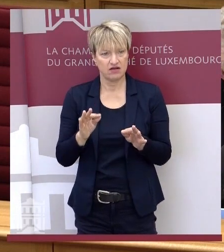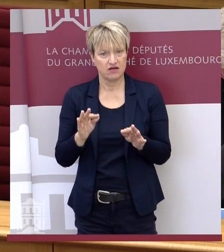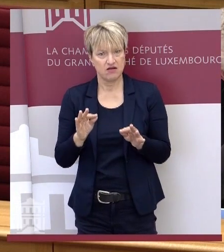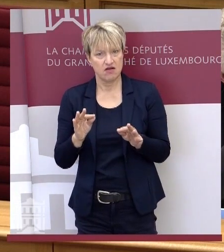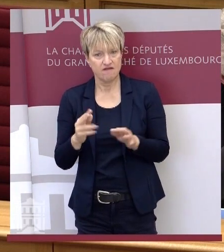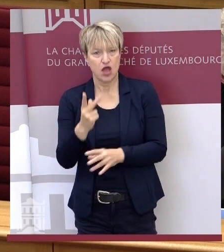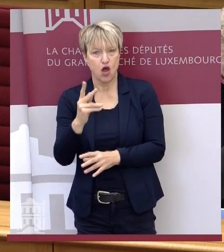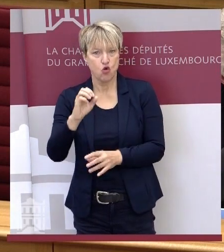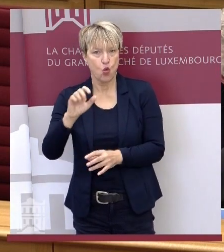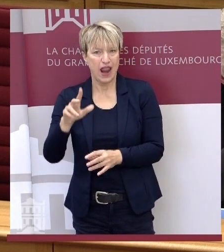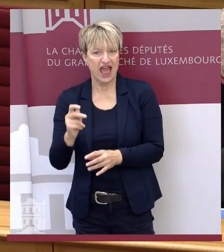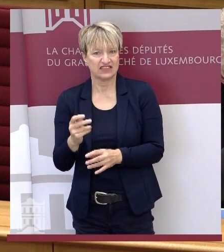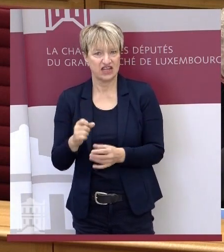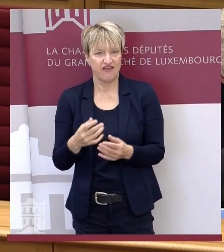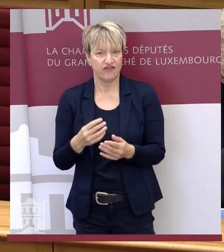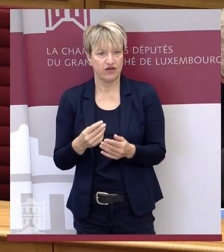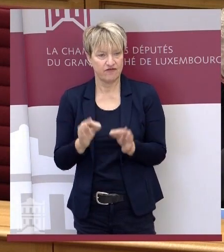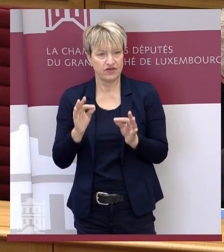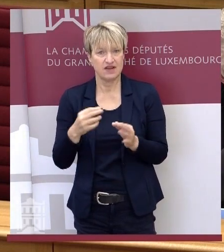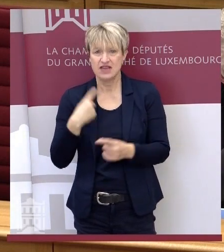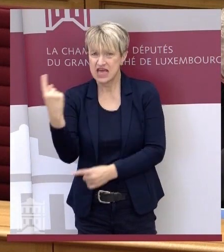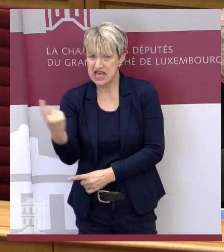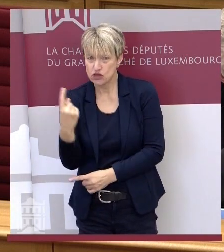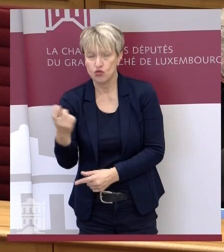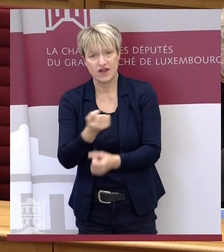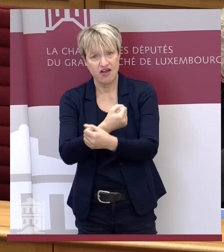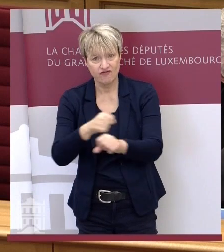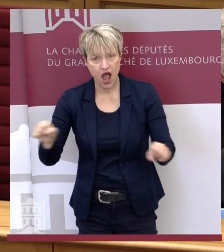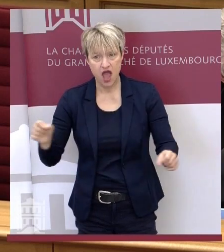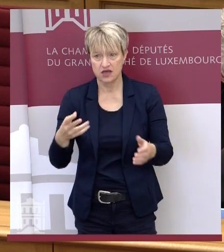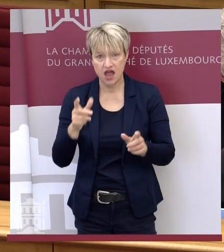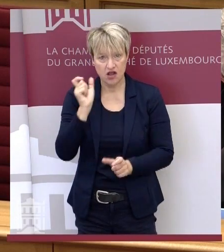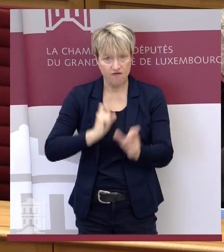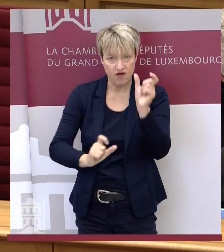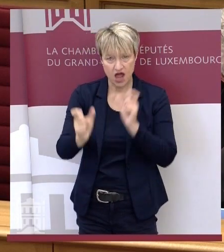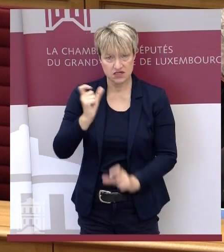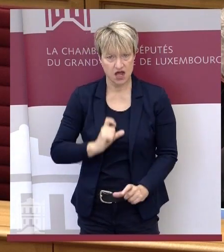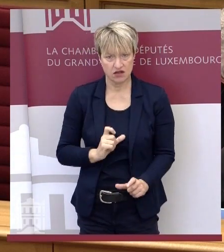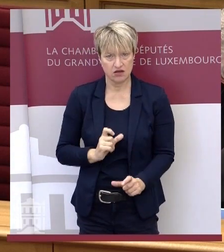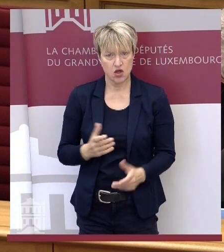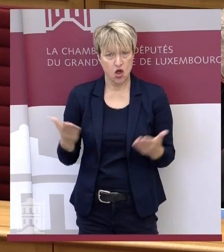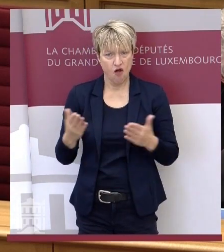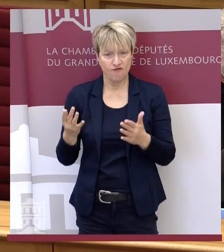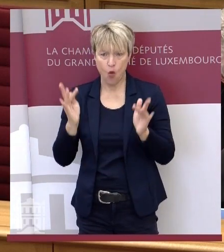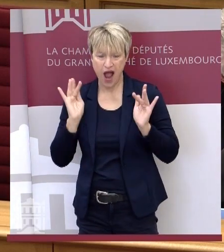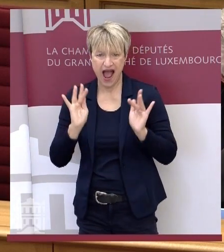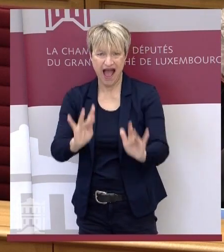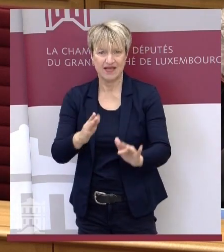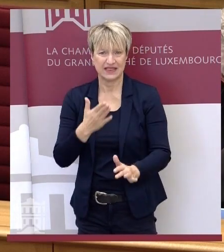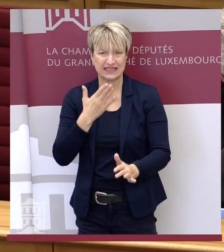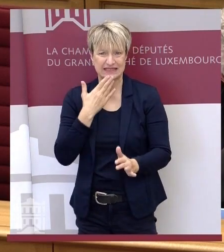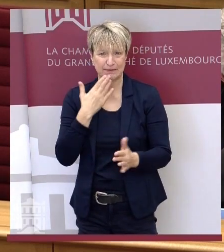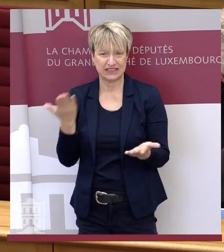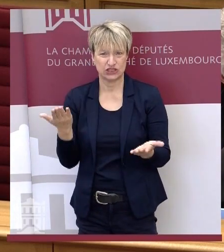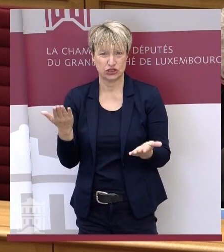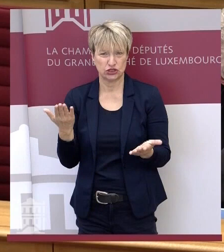welchen politischen Lehrer sind die antisemitischen Organisationen von der mehr Unterstützung hier im Land bei ihrem Lehrer oder bei Eisen? Wo hast du Schutz